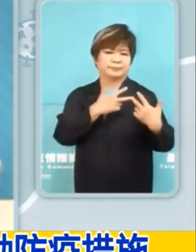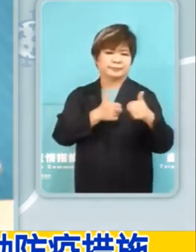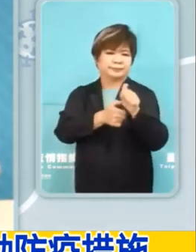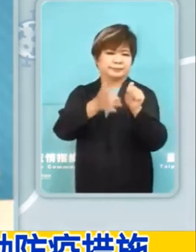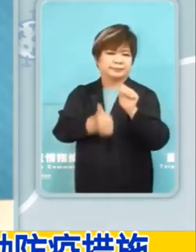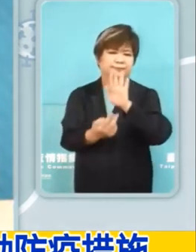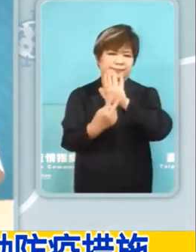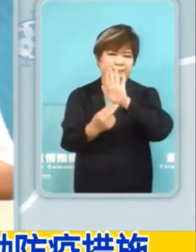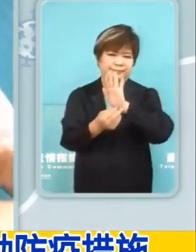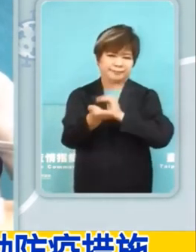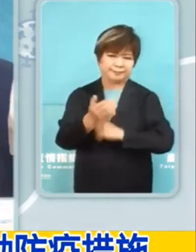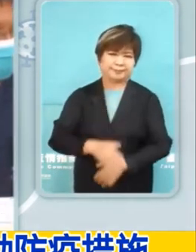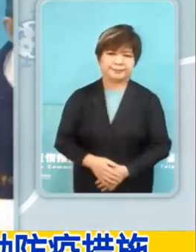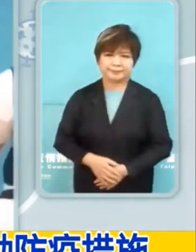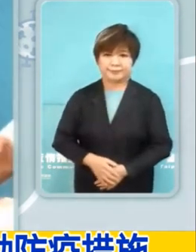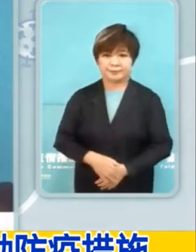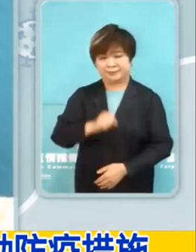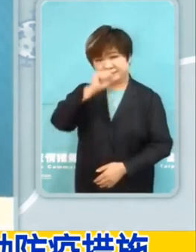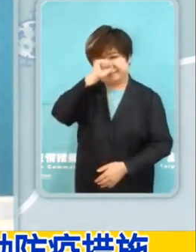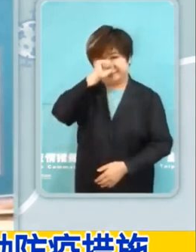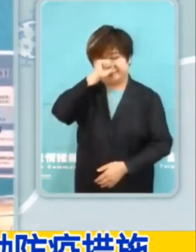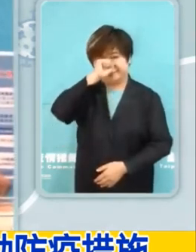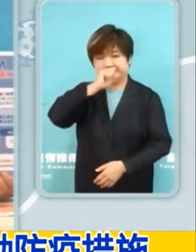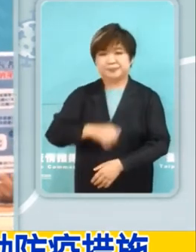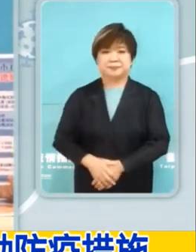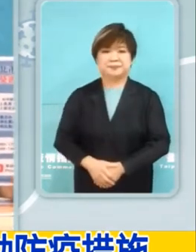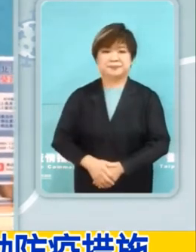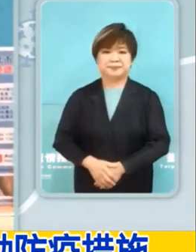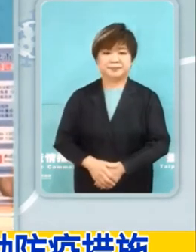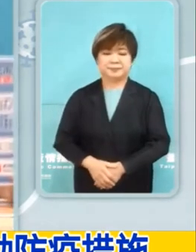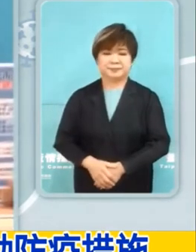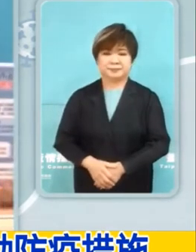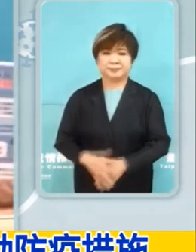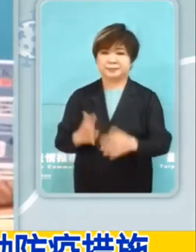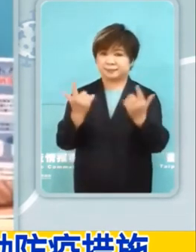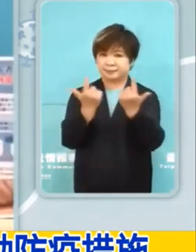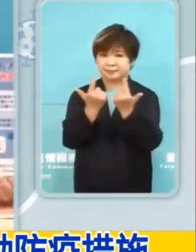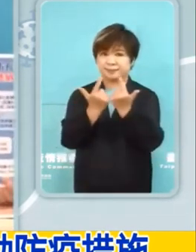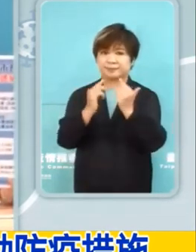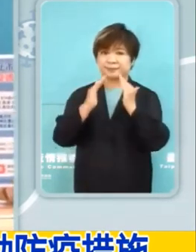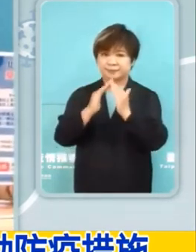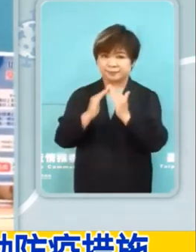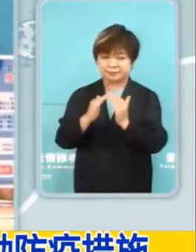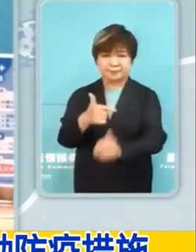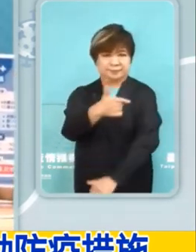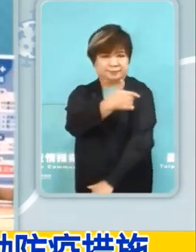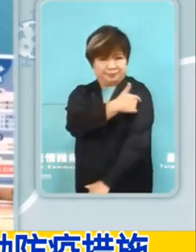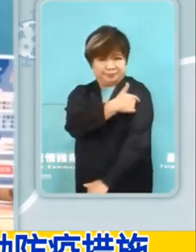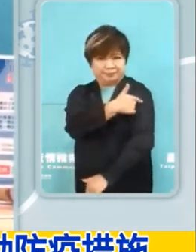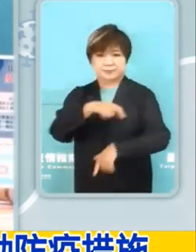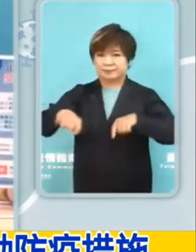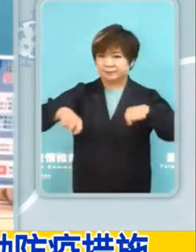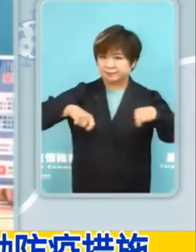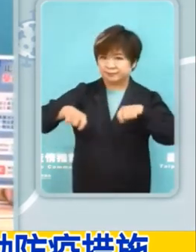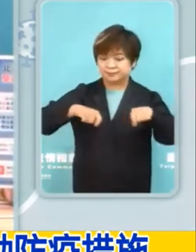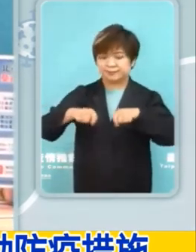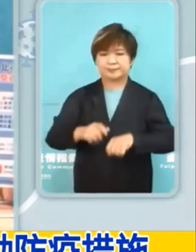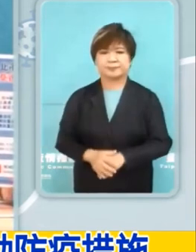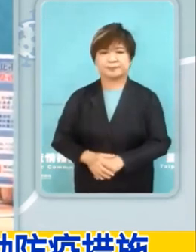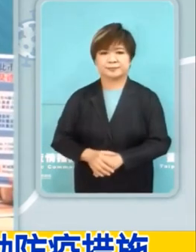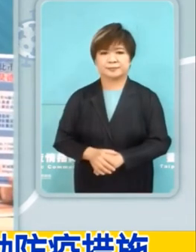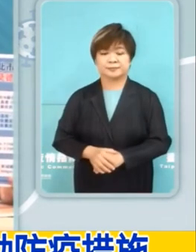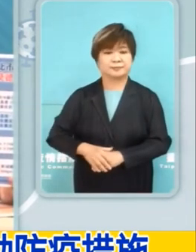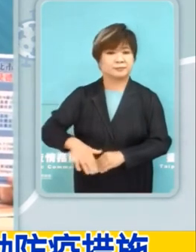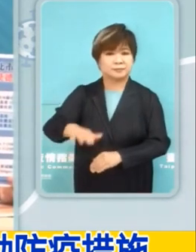下。 好的，那有关这个我们台北市疫苗的这个接种哈，那覆盖